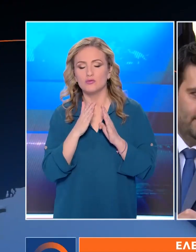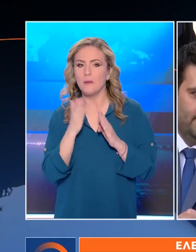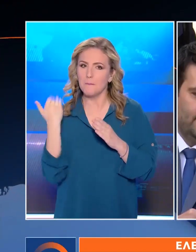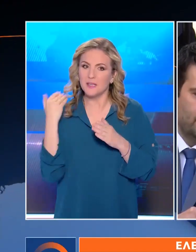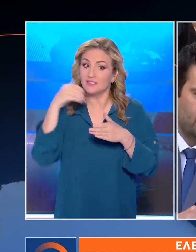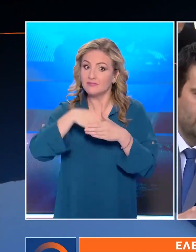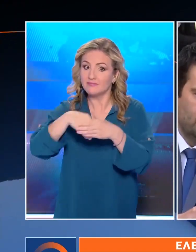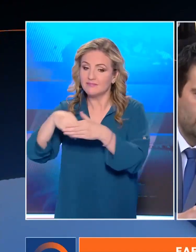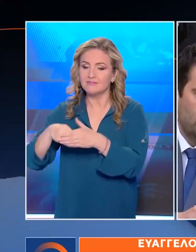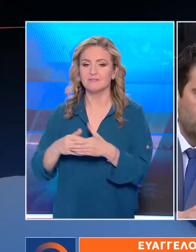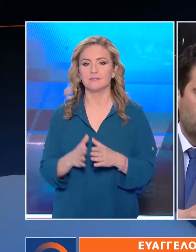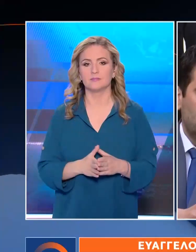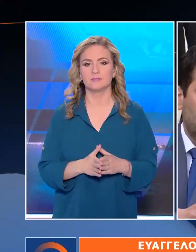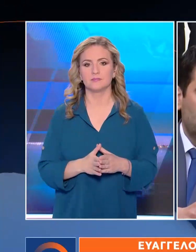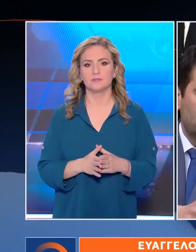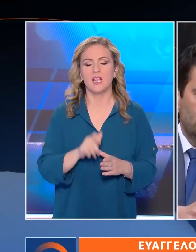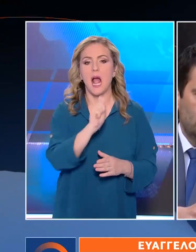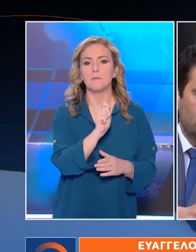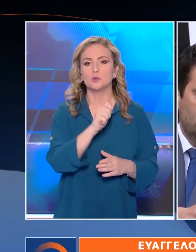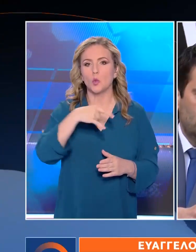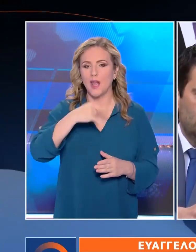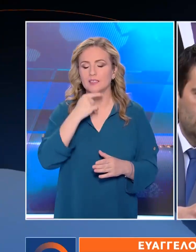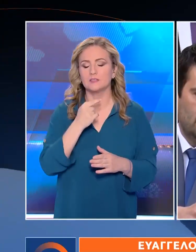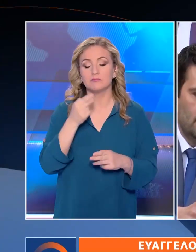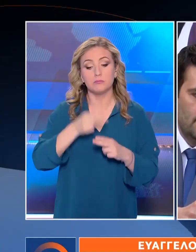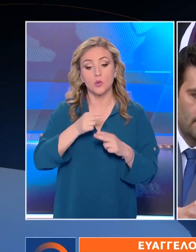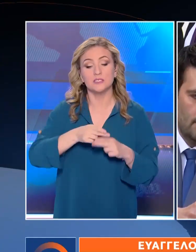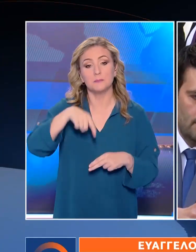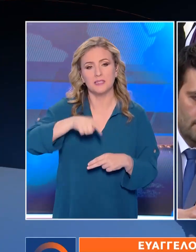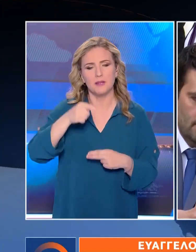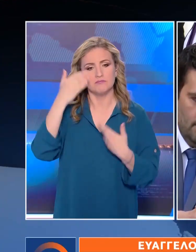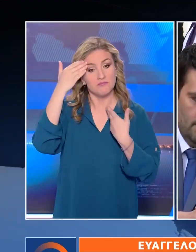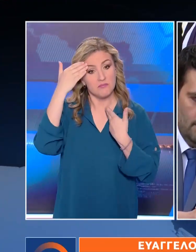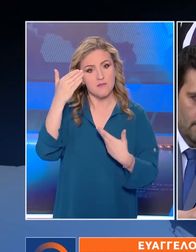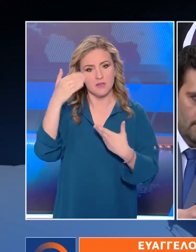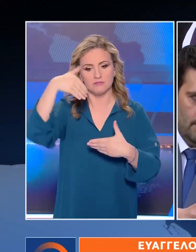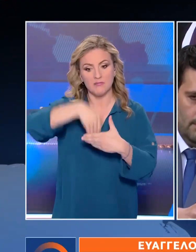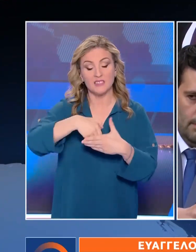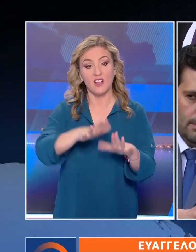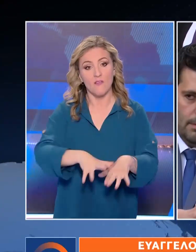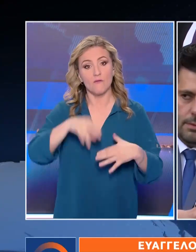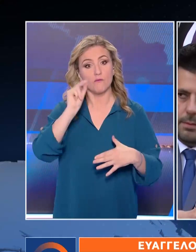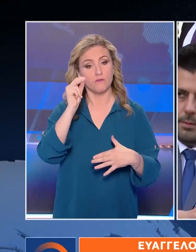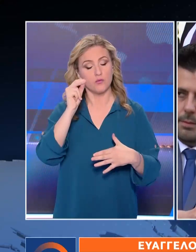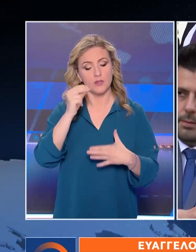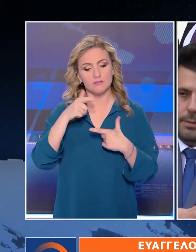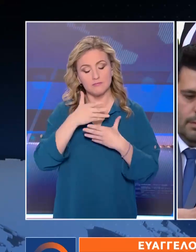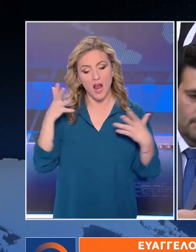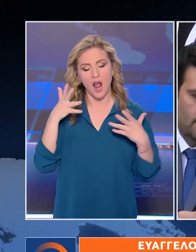διάστημα. Είναι μεγάλη μέρα το να ορκίζεται κάποιος βουλευτής, είναι η μέγιστη τιμή στο Ελληνικό Κοινοβούλιο. Θεωρώ